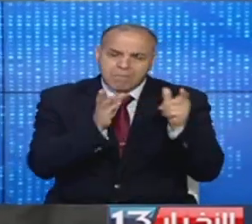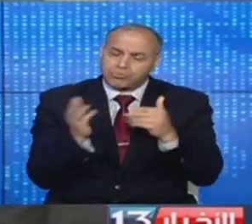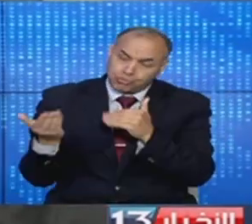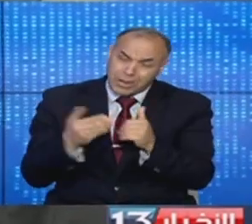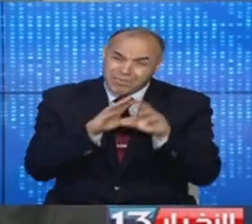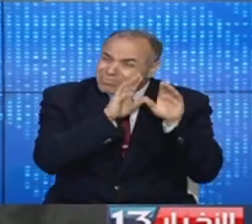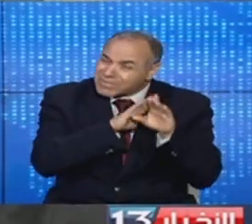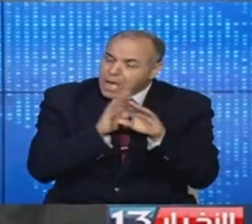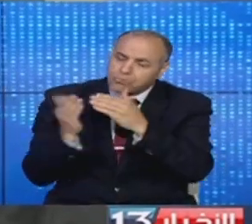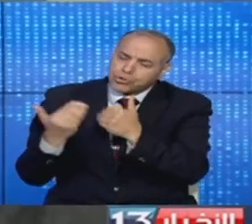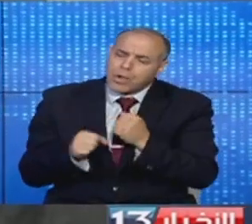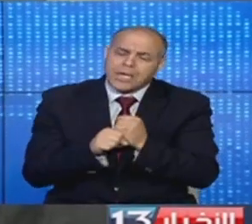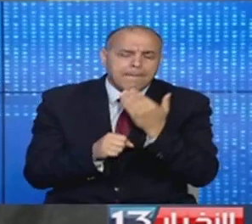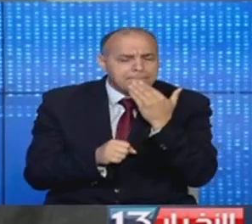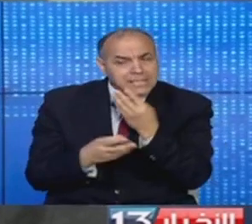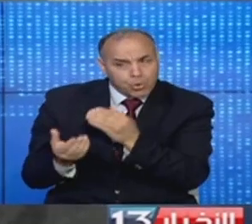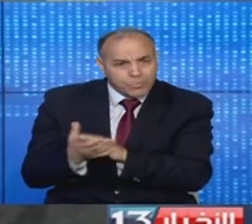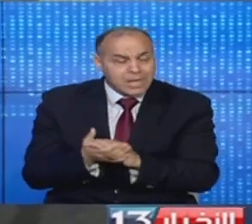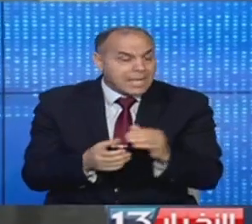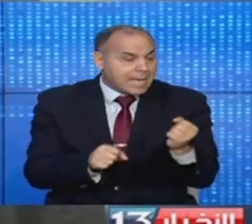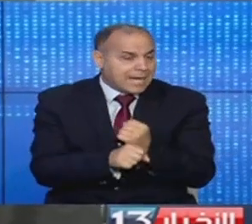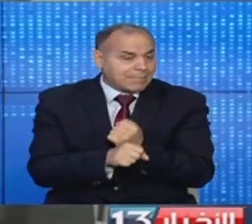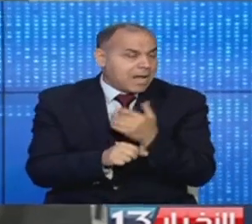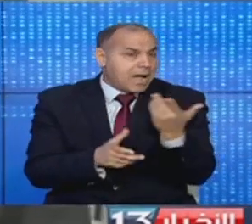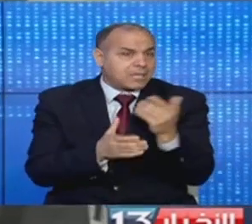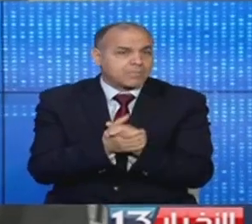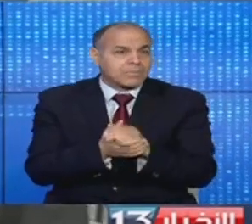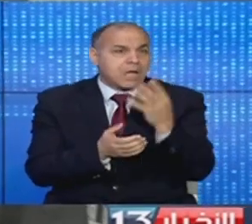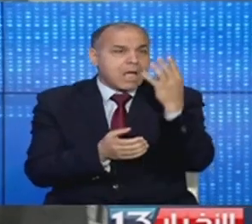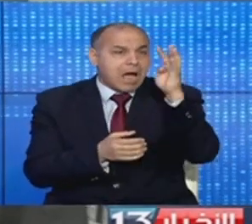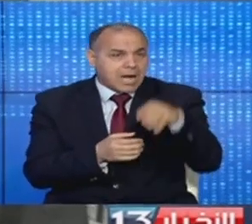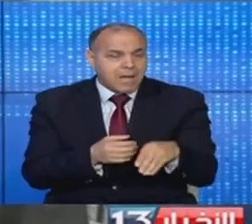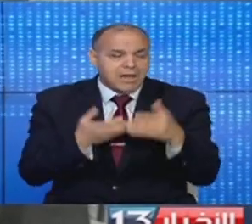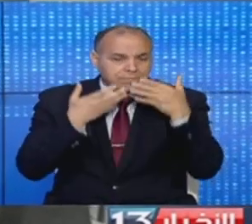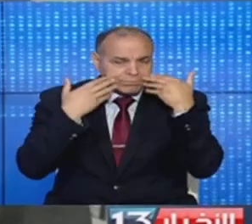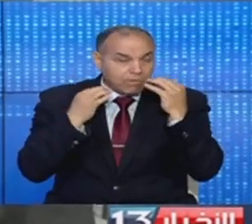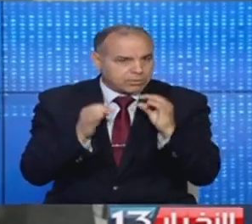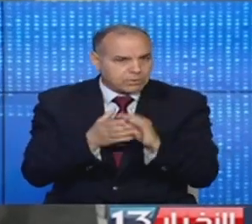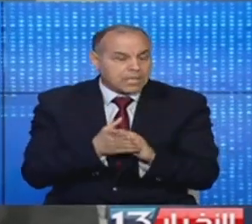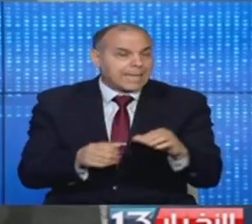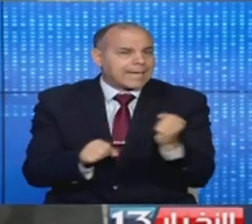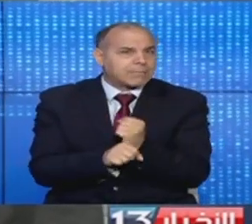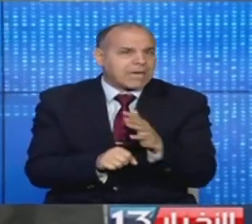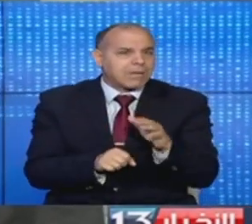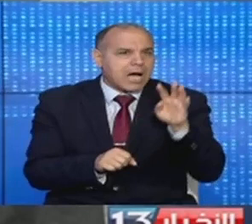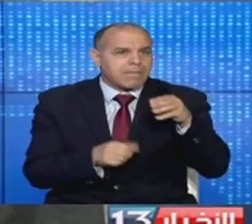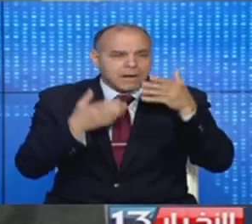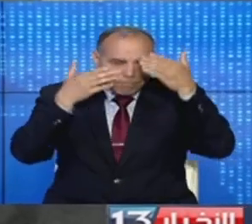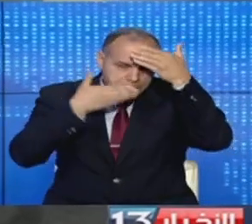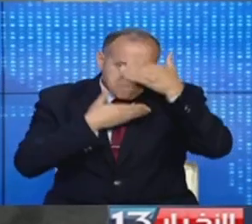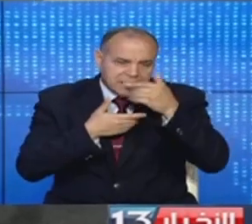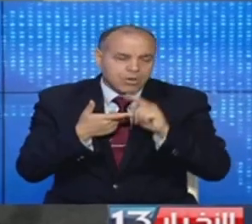خدمه وبارك الله فيهم اه اخدم ناتو ما يقارب على اربعه يخدمنا ما يقارب اربعه الاف ماسك